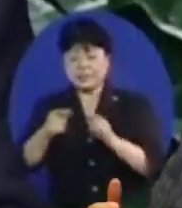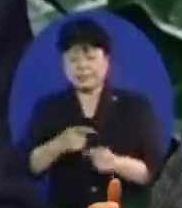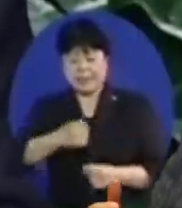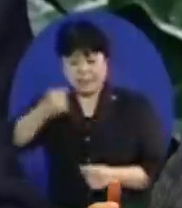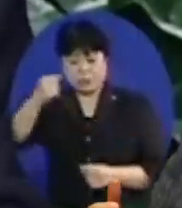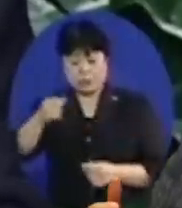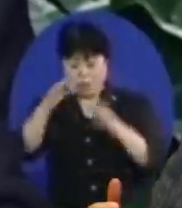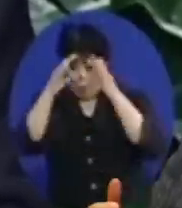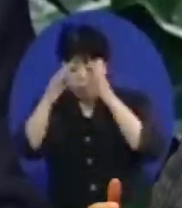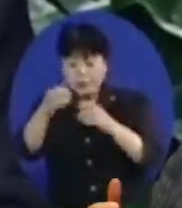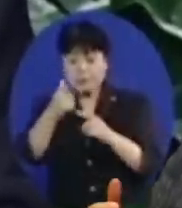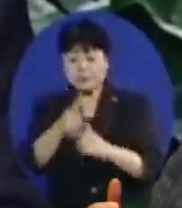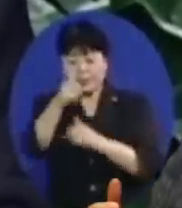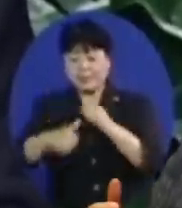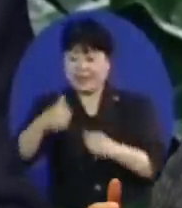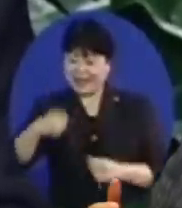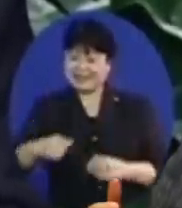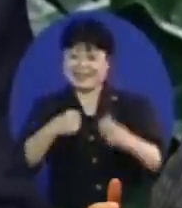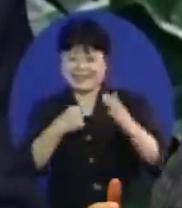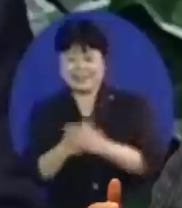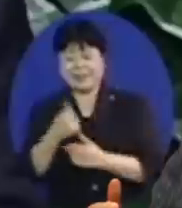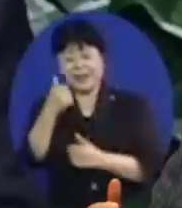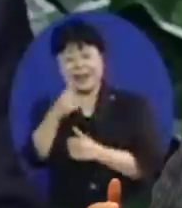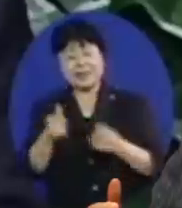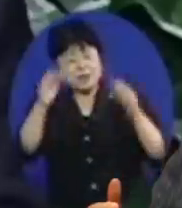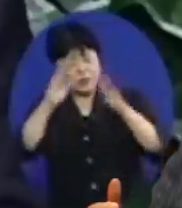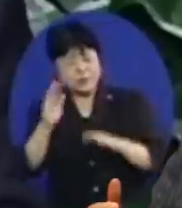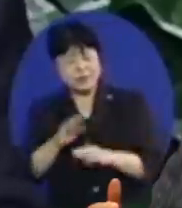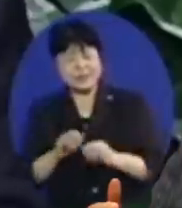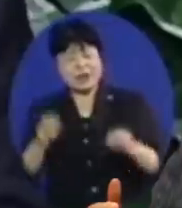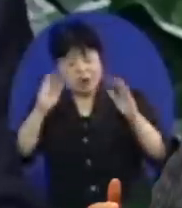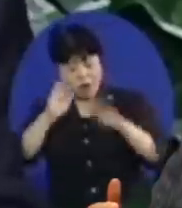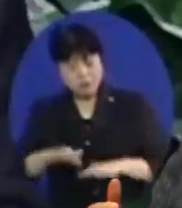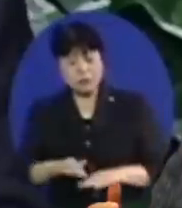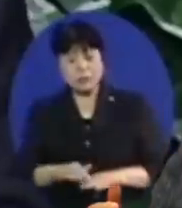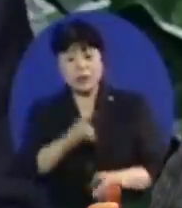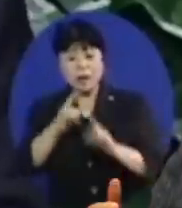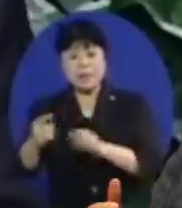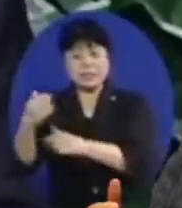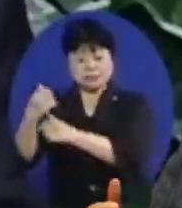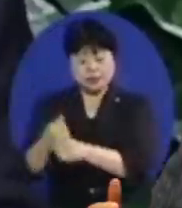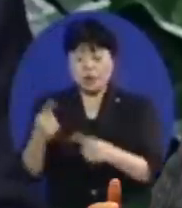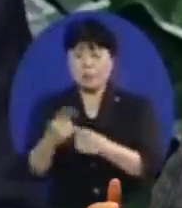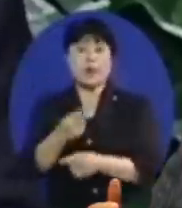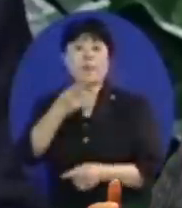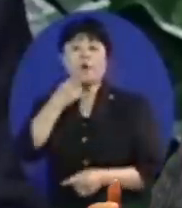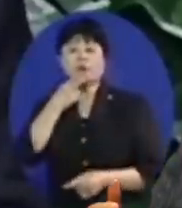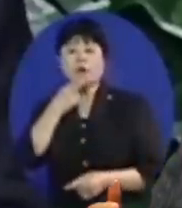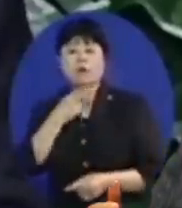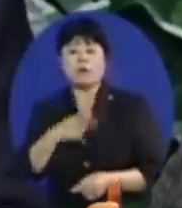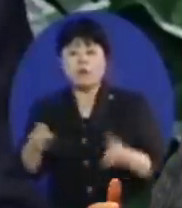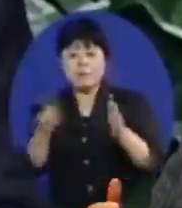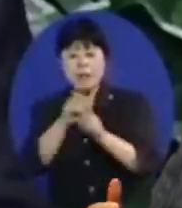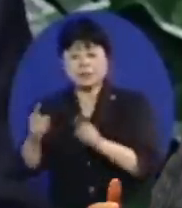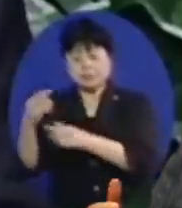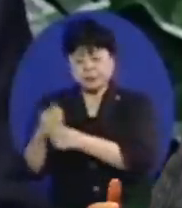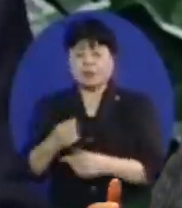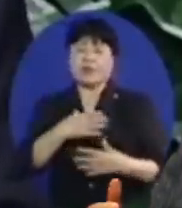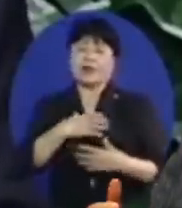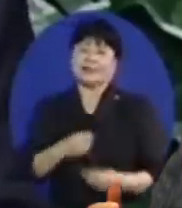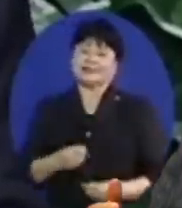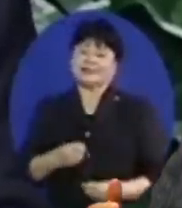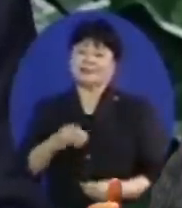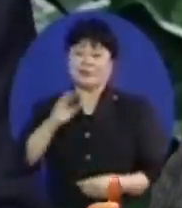두었으면 예수님이 하나님 아들이니까 하늘이 무너지고 땅이 꺼져도 그 말씀은 변치 않는 말씀이기 때문에 안심했을